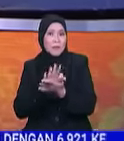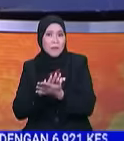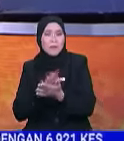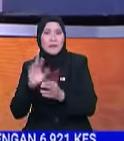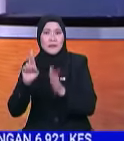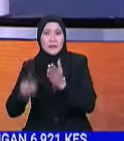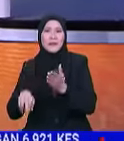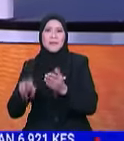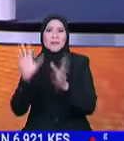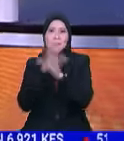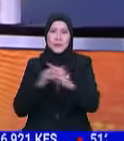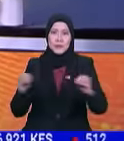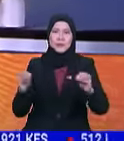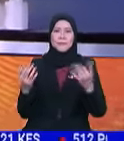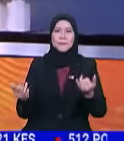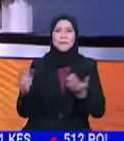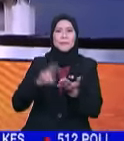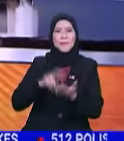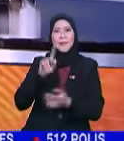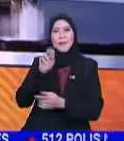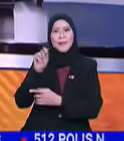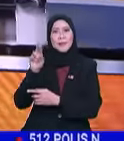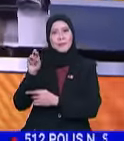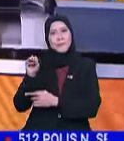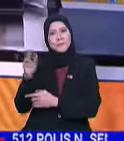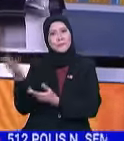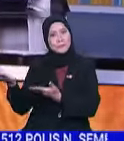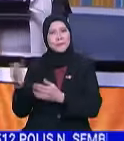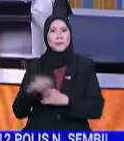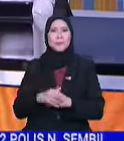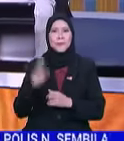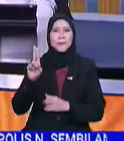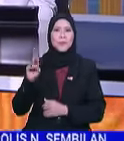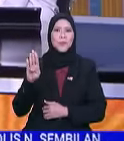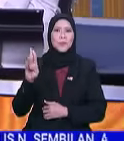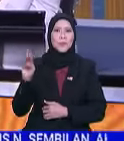Sarawak. Bumah Win langsung dari studio RTM Kuching langsung bersama kita. Silakan Bumah.